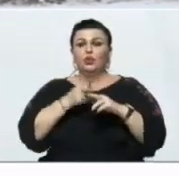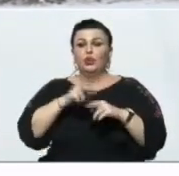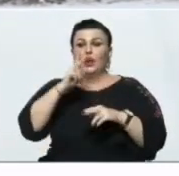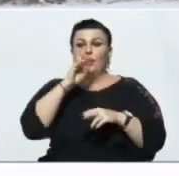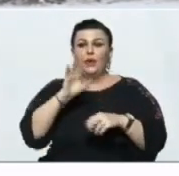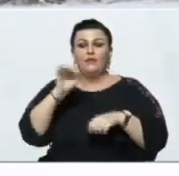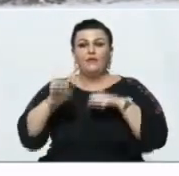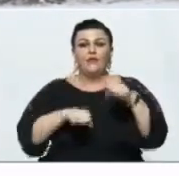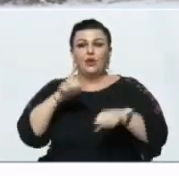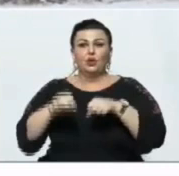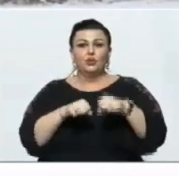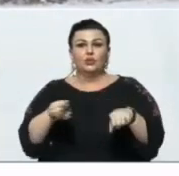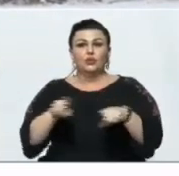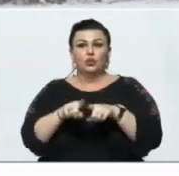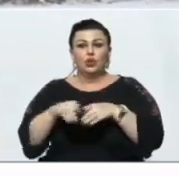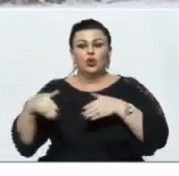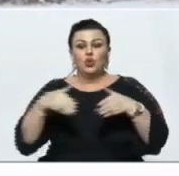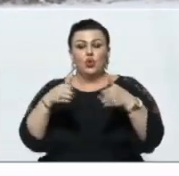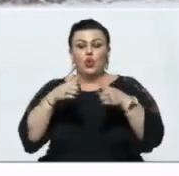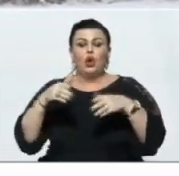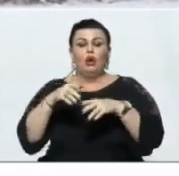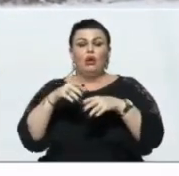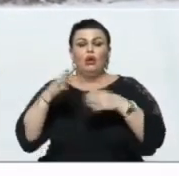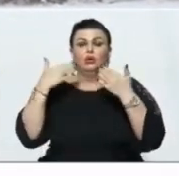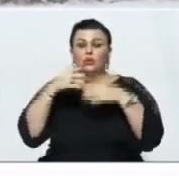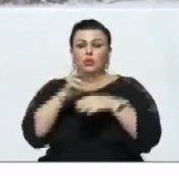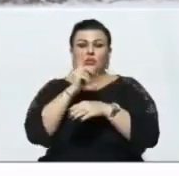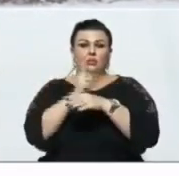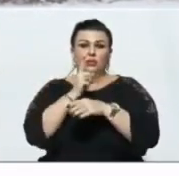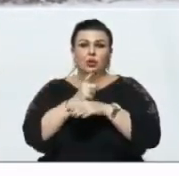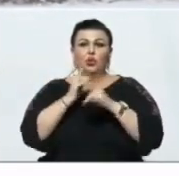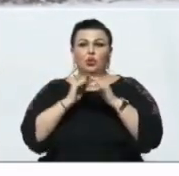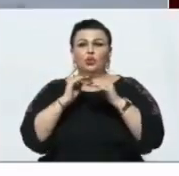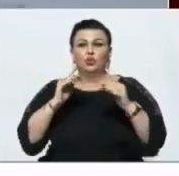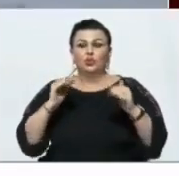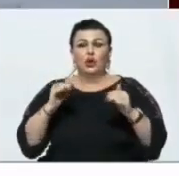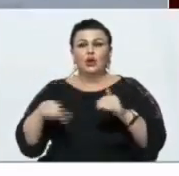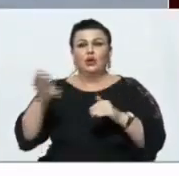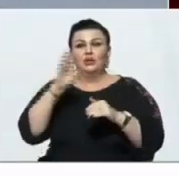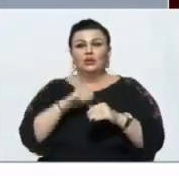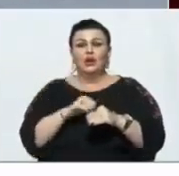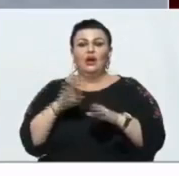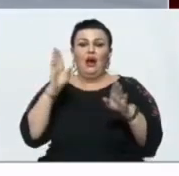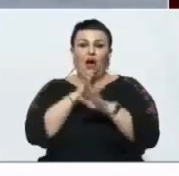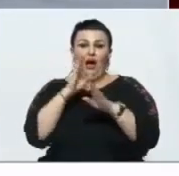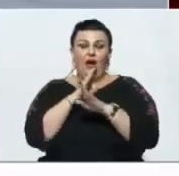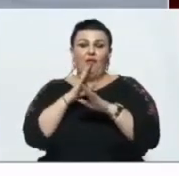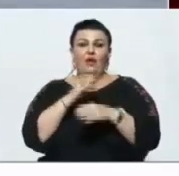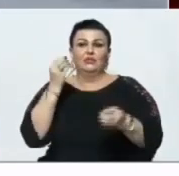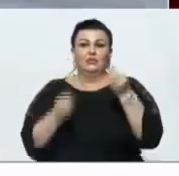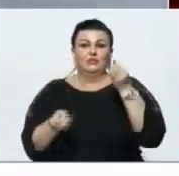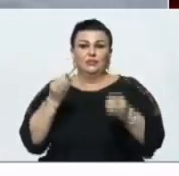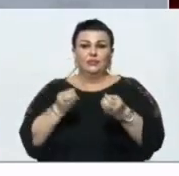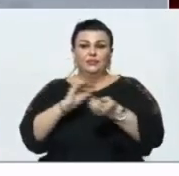baxmayaraq velosipedlərlə də yola çıxmamaq xəbərdarlığı verildi. Uşaqlar üçün isə ən yaxşı hava da əslində həm